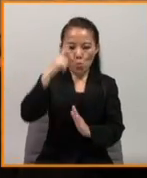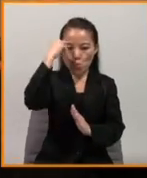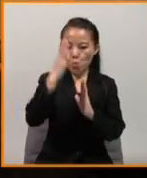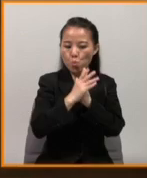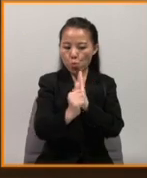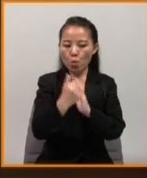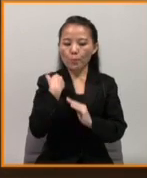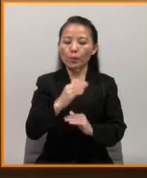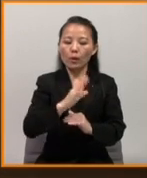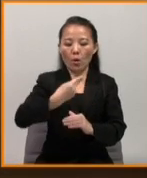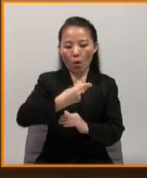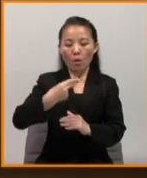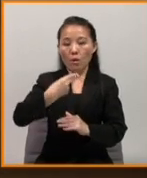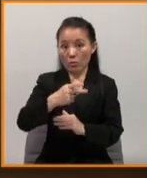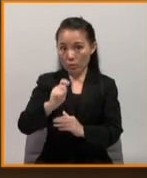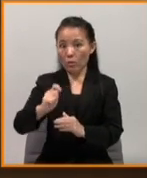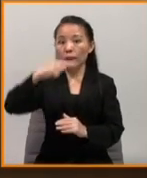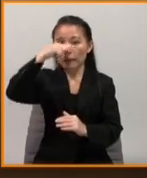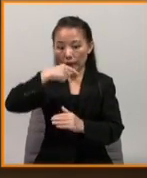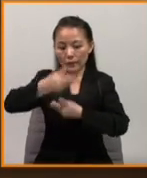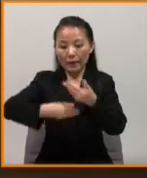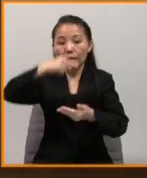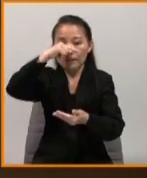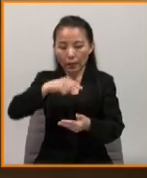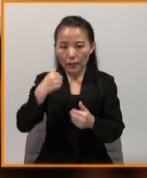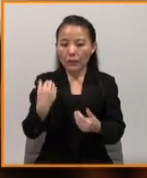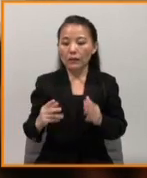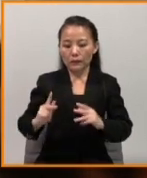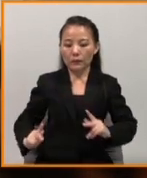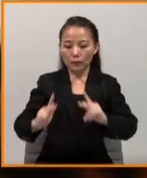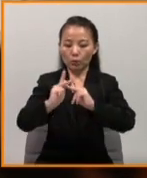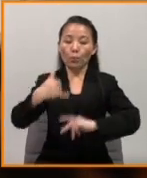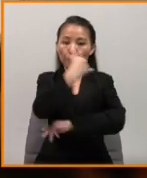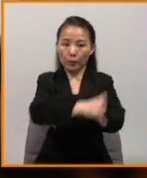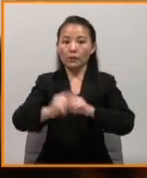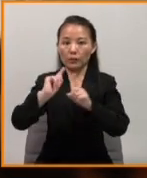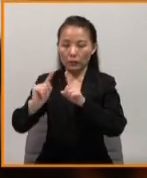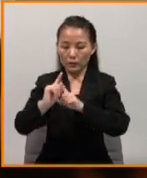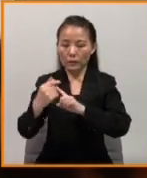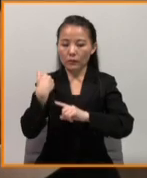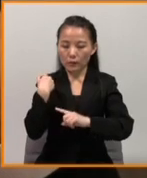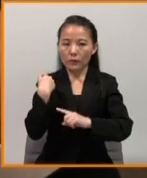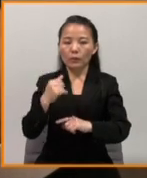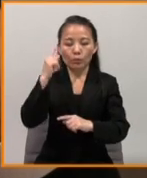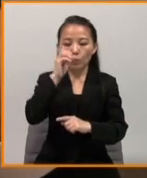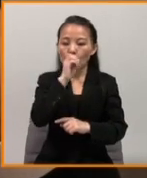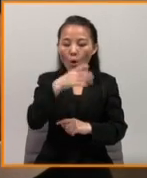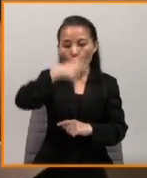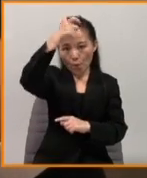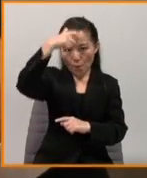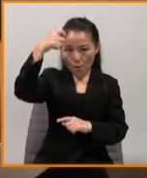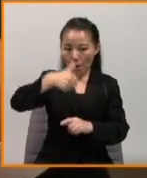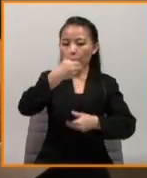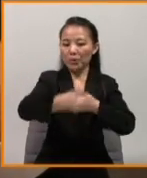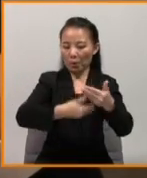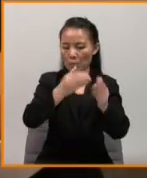การค้าไทยสภาหอการค้าแห่งประเทศไทยและกระทรวงการต่างประเทศผู้เข้าร่วมสัมมนาต่างระบุว่าเมียนมาถือเป็นตลาด